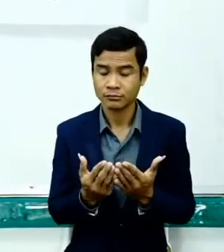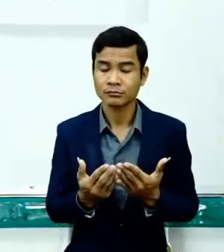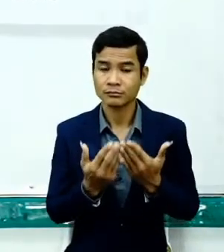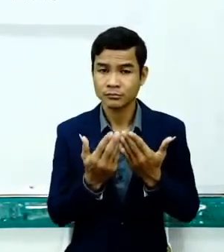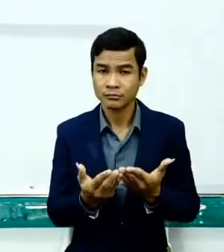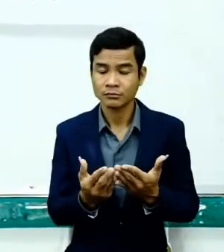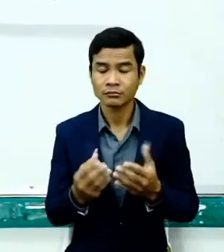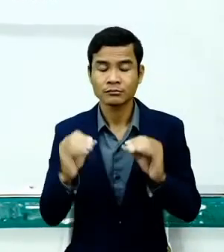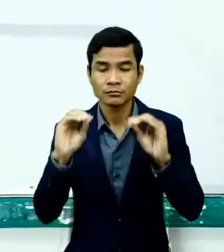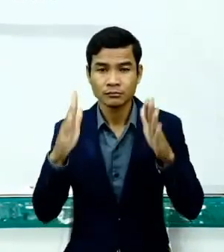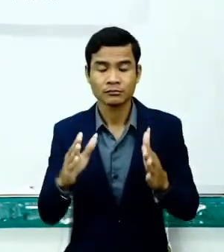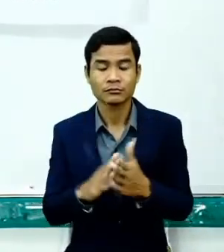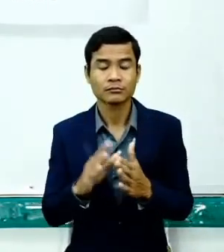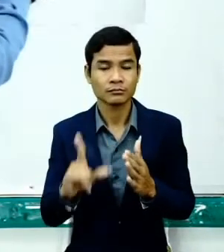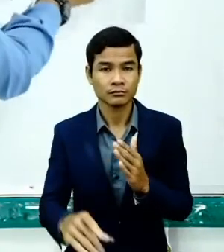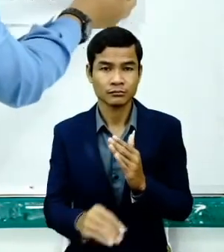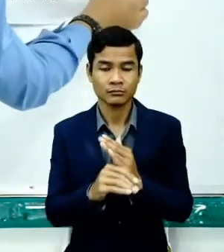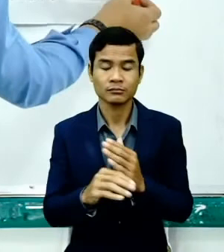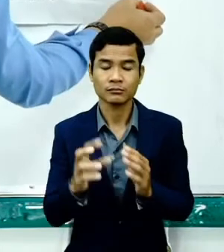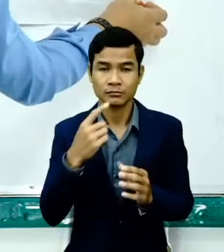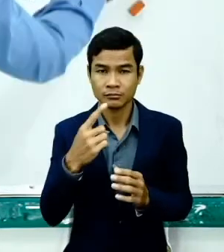ណែនាំកូនបន្ថែម